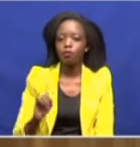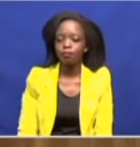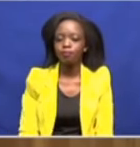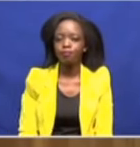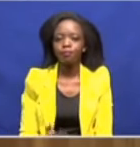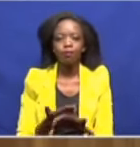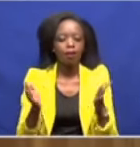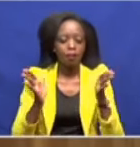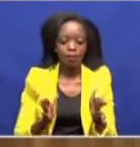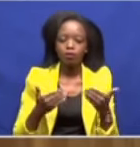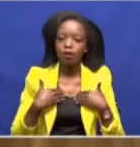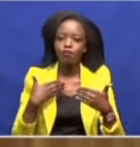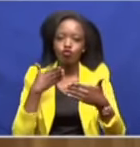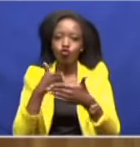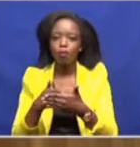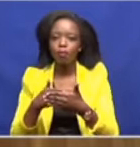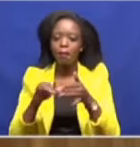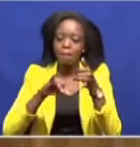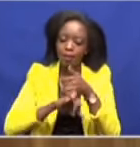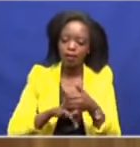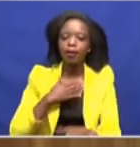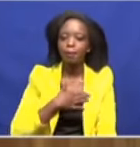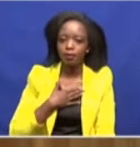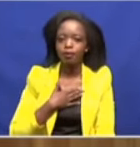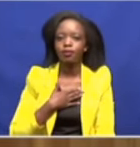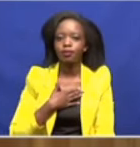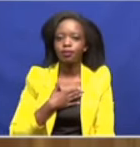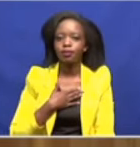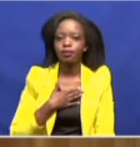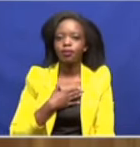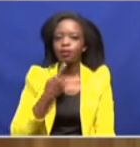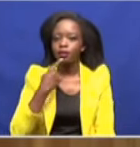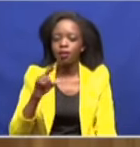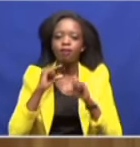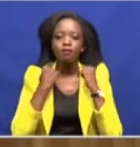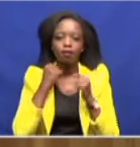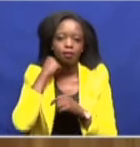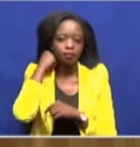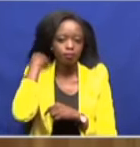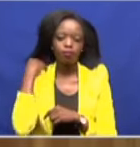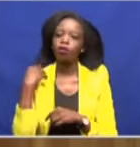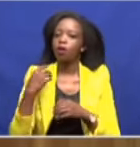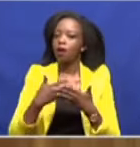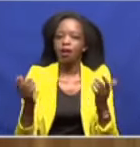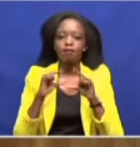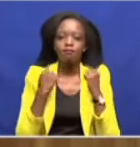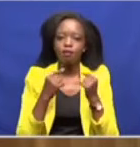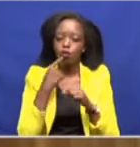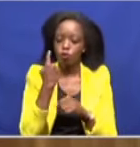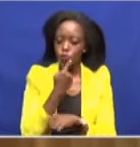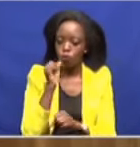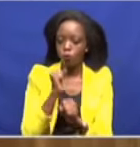Yeyote ambaye ana kizuizi kwa ndoa hizi anaombwa kumjulisha baba paroko ama padre yeyote